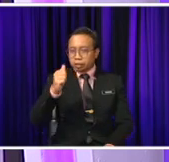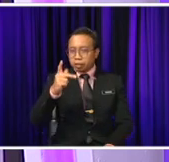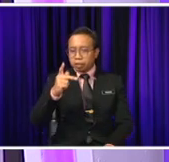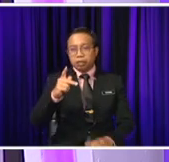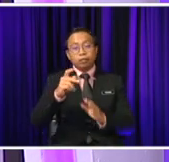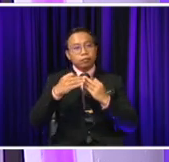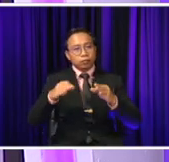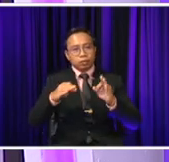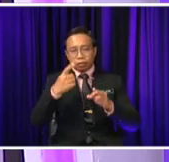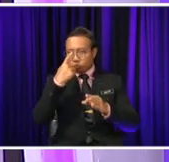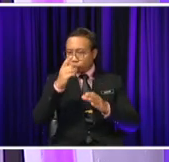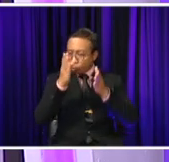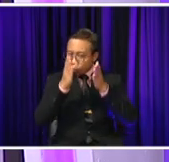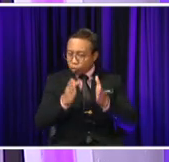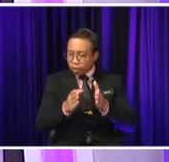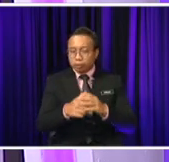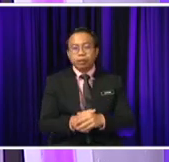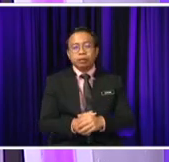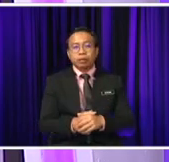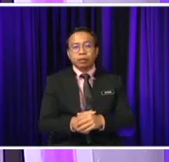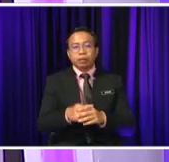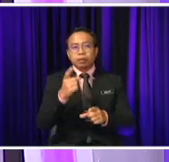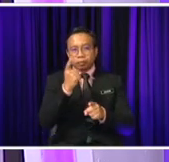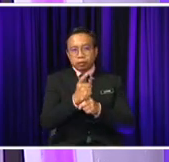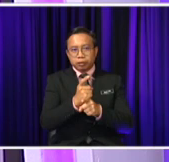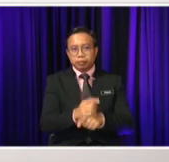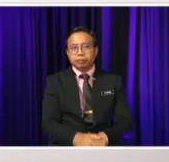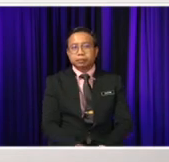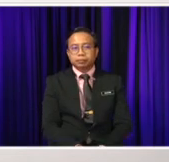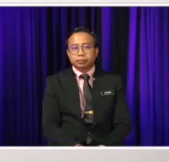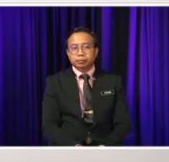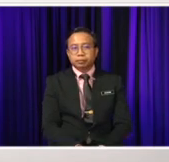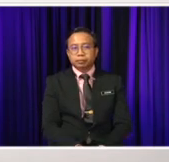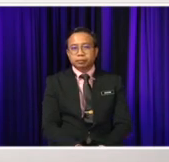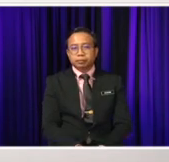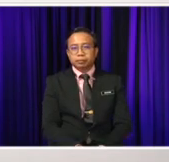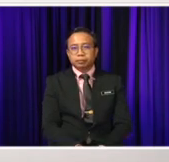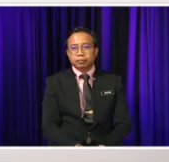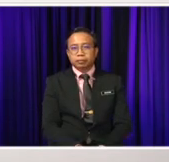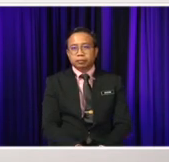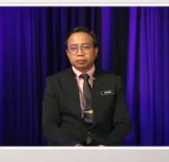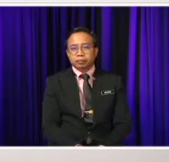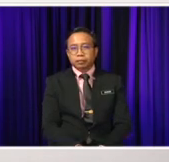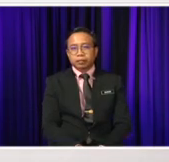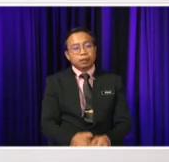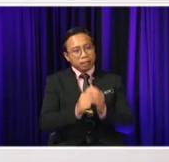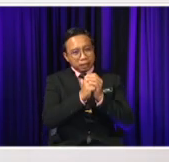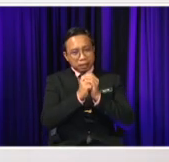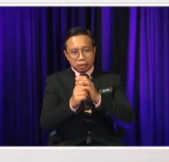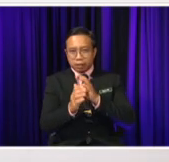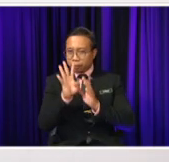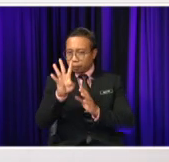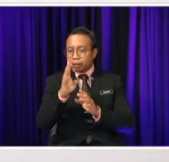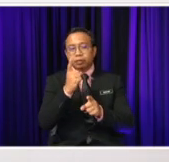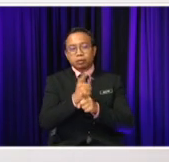kepada setiap individus hak kebebasan Yes betul yang pertama yang ke-4